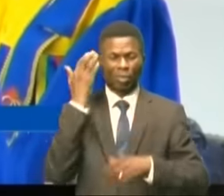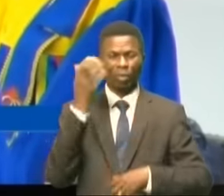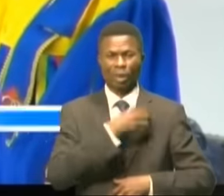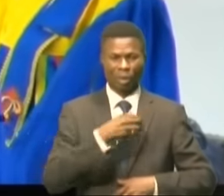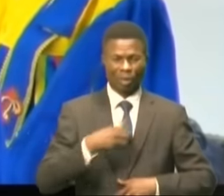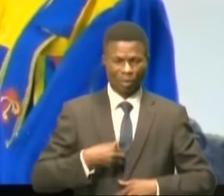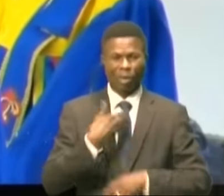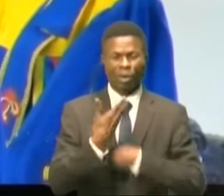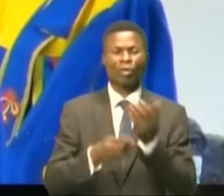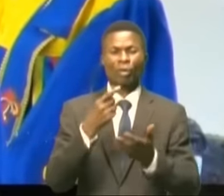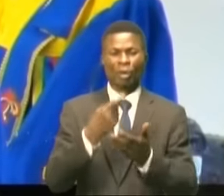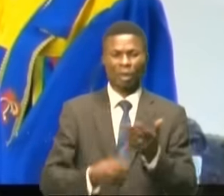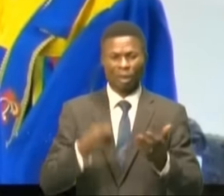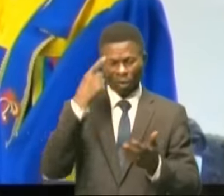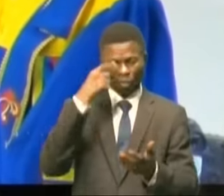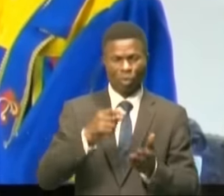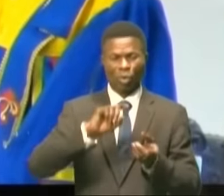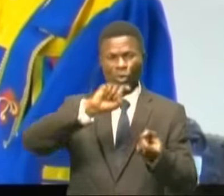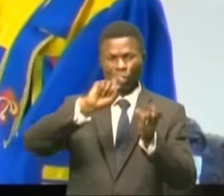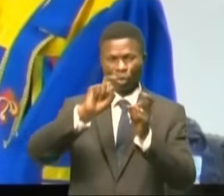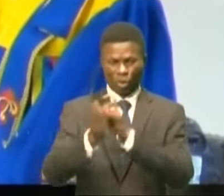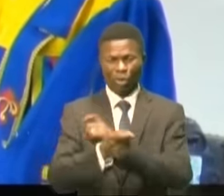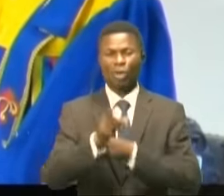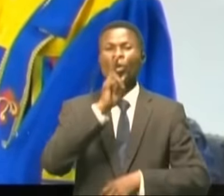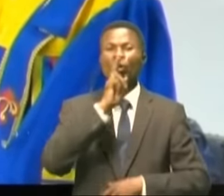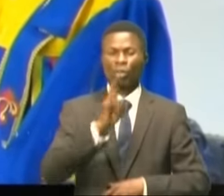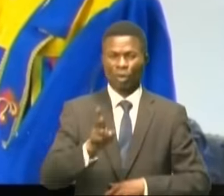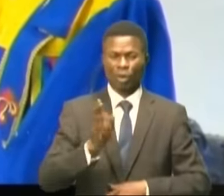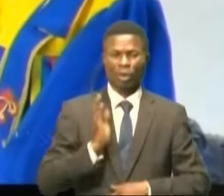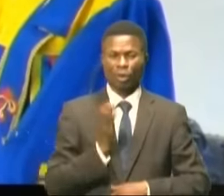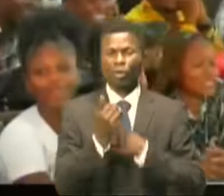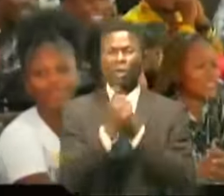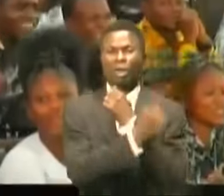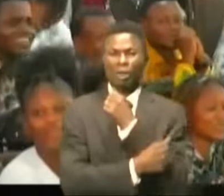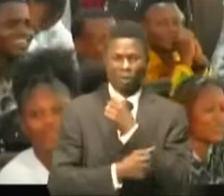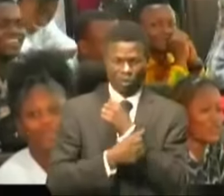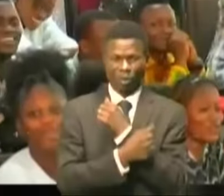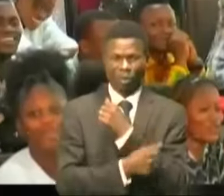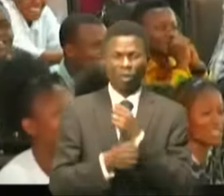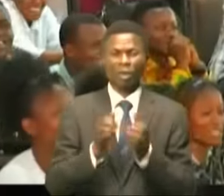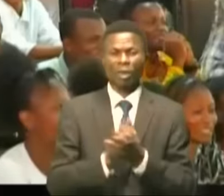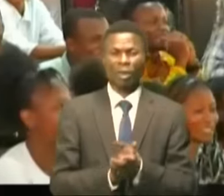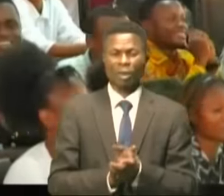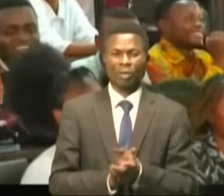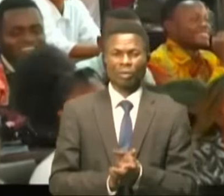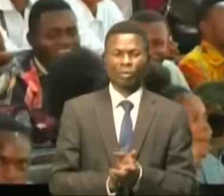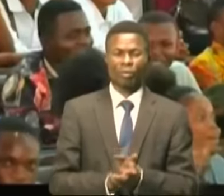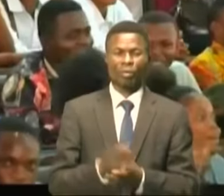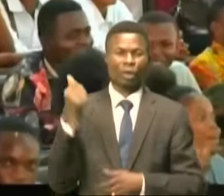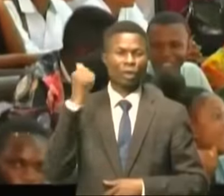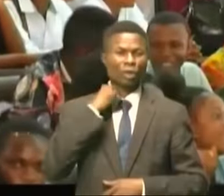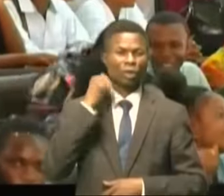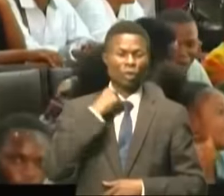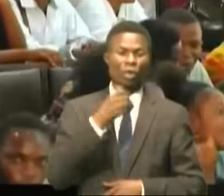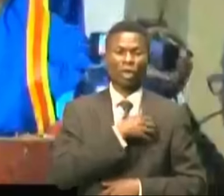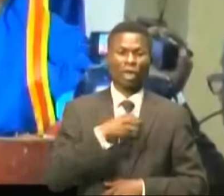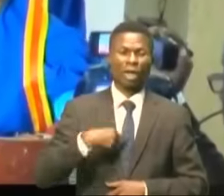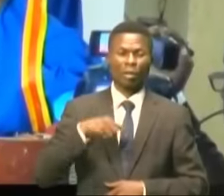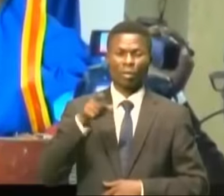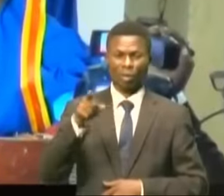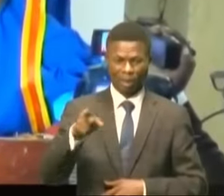pouvons pas faire pour la transformation réelle de notre pays? La lauréate du jour, Dr Deborah Kayembe,